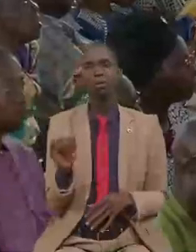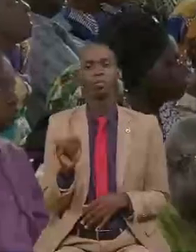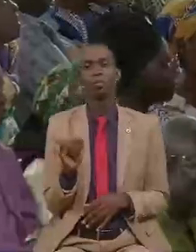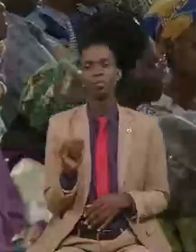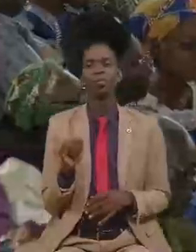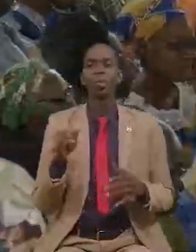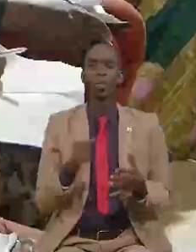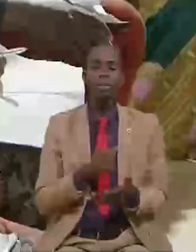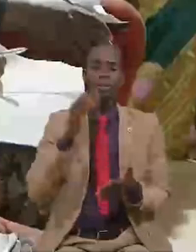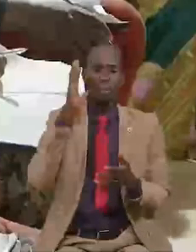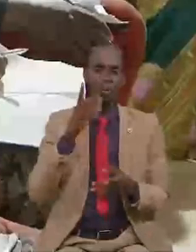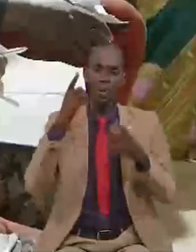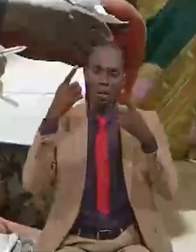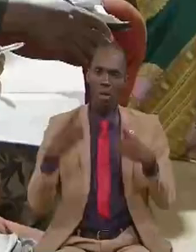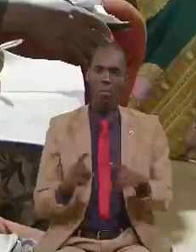Ça va arriver.